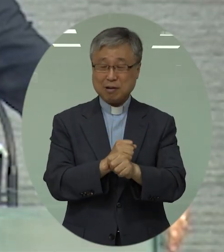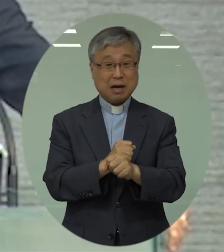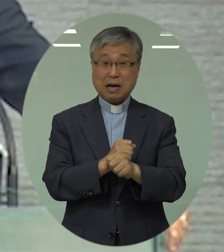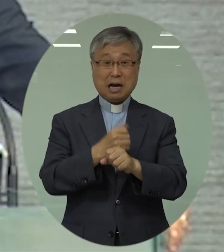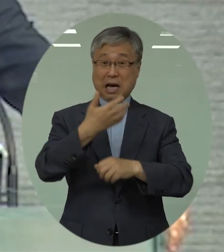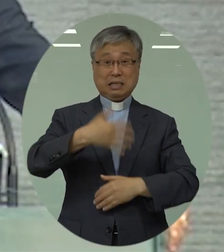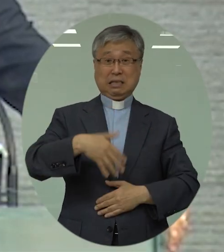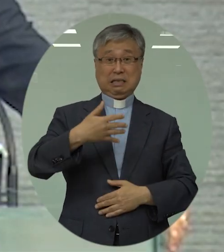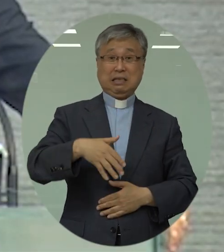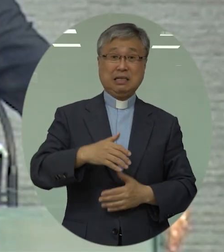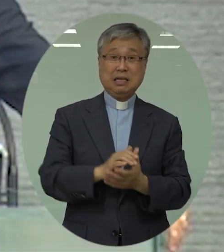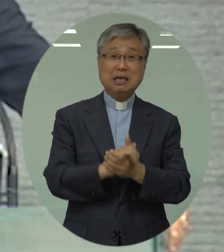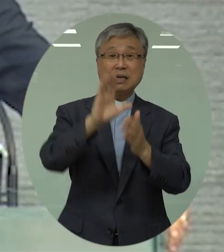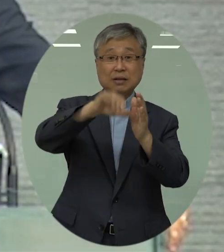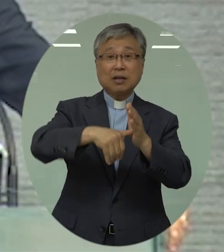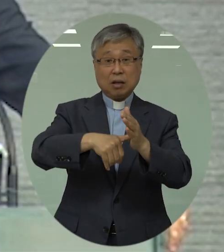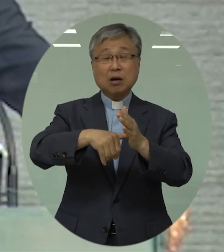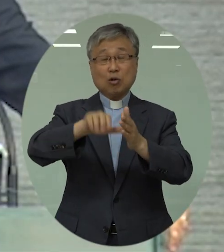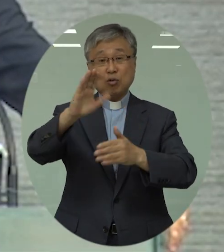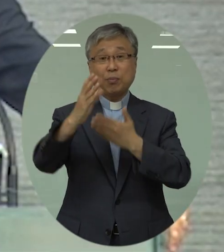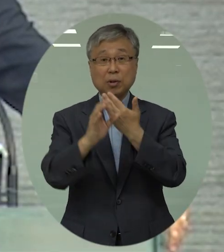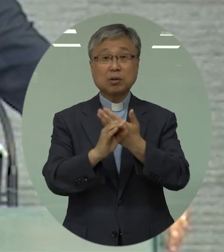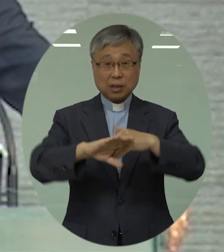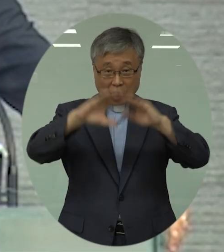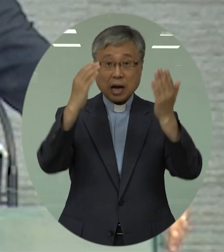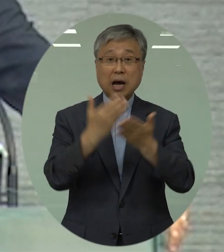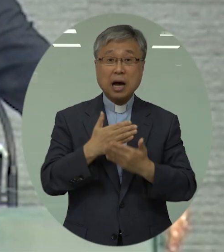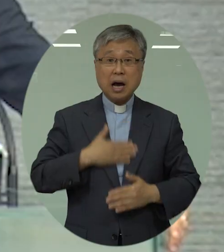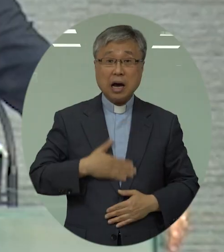아직은. 때가 이르면 가르쳐야 돼요.